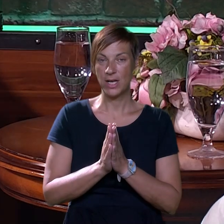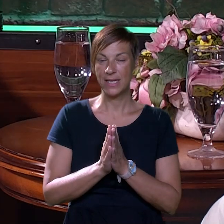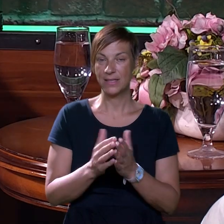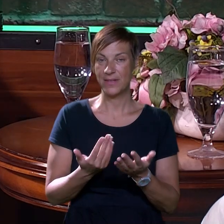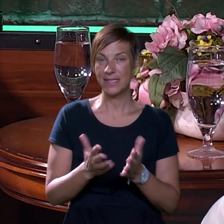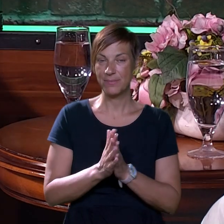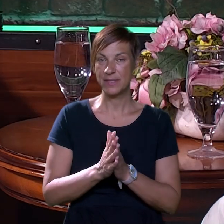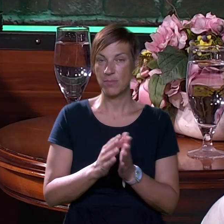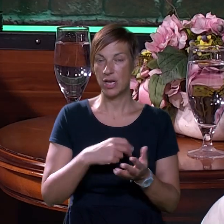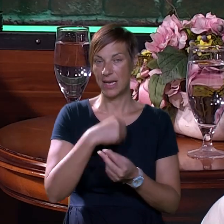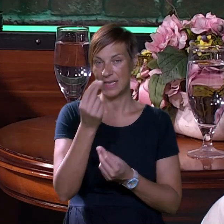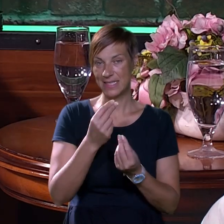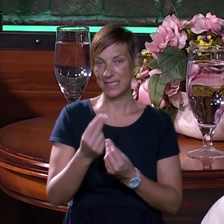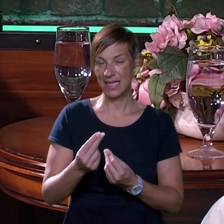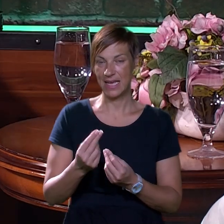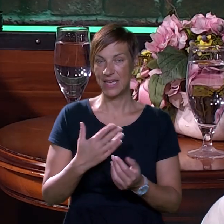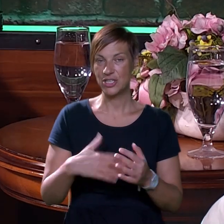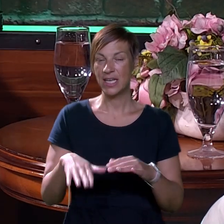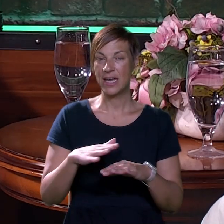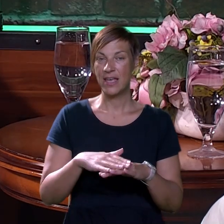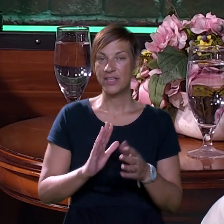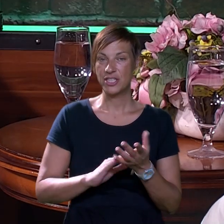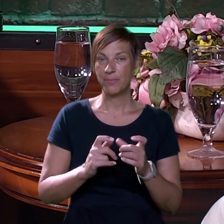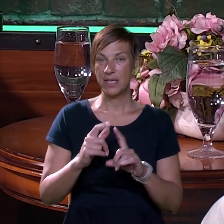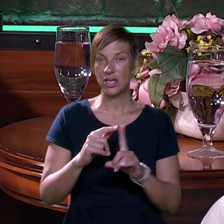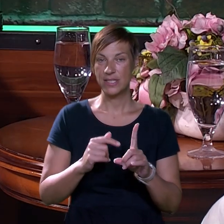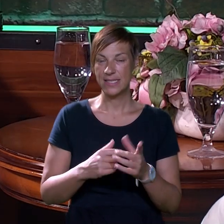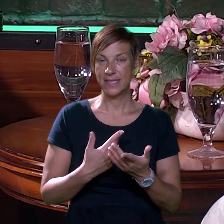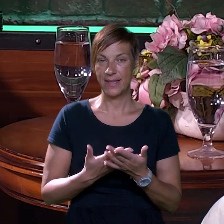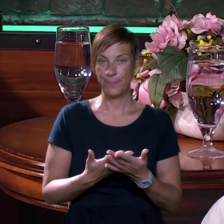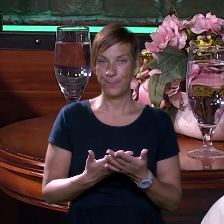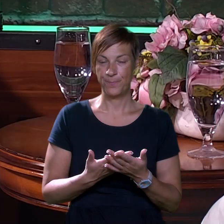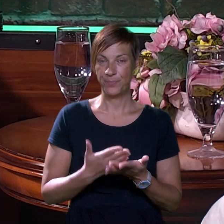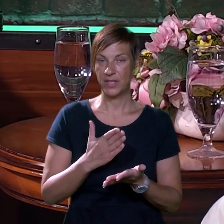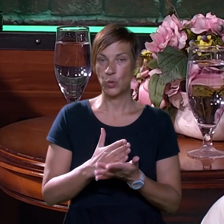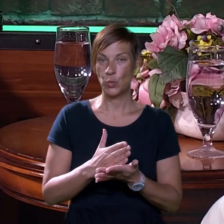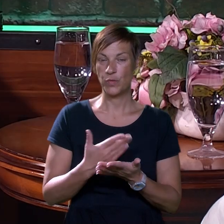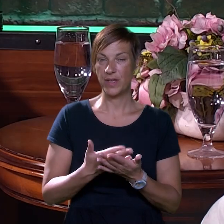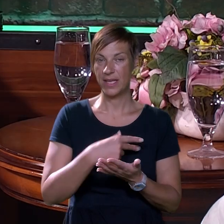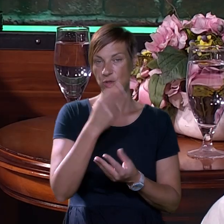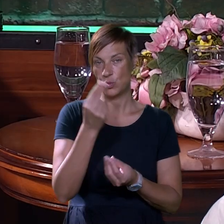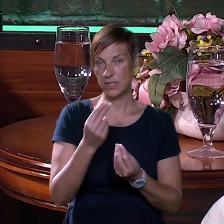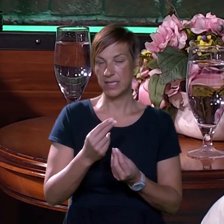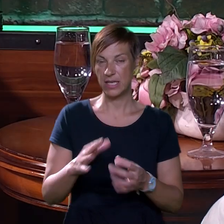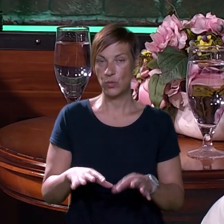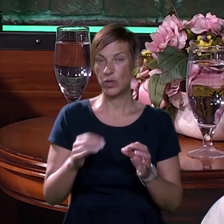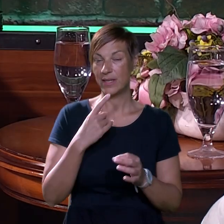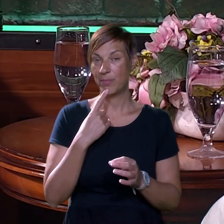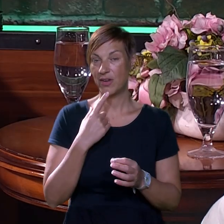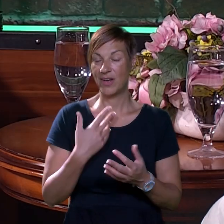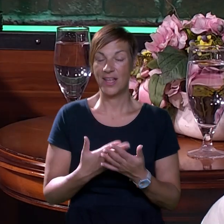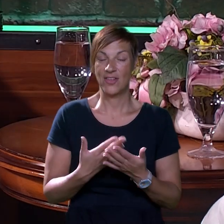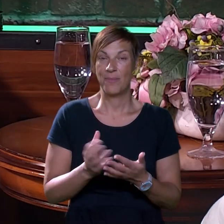sam izmolila slikajući, najveće milosti sam, uvijek je tu sliku odabrao